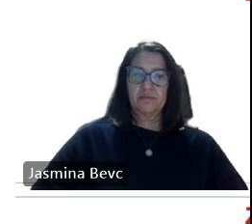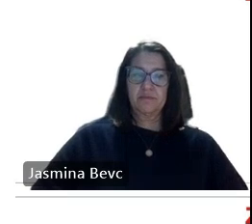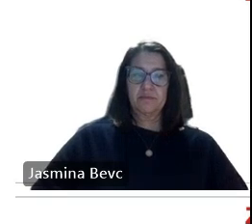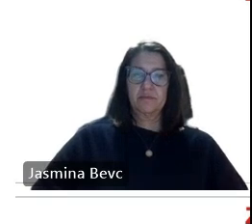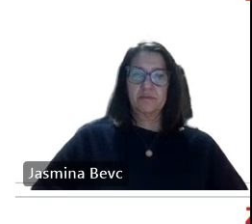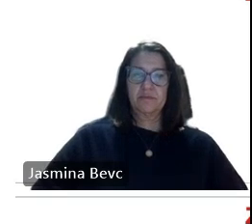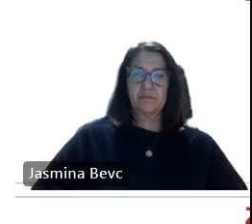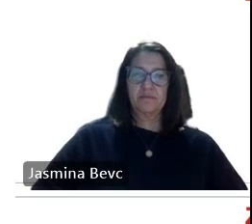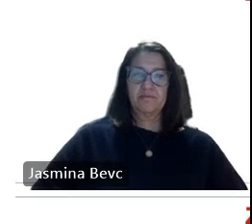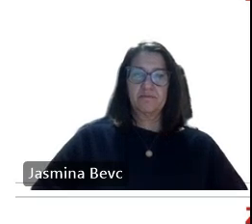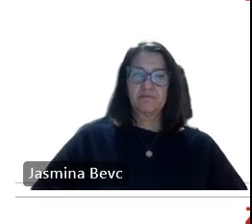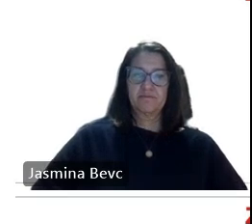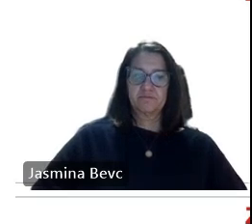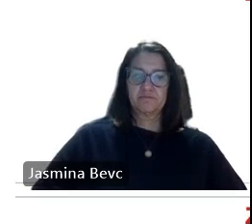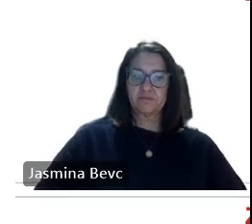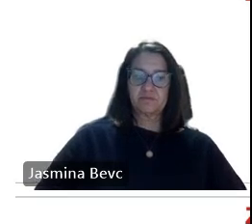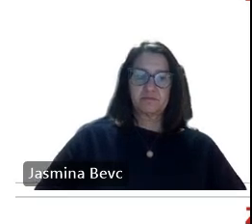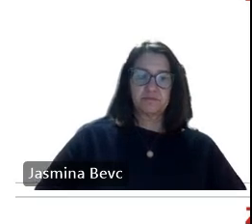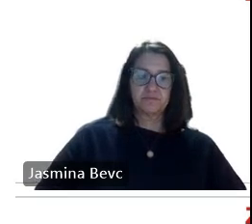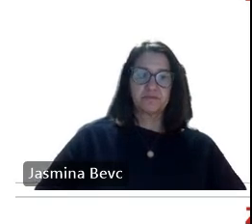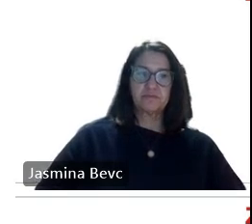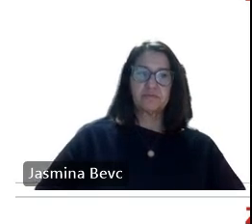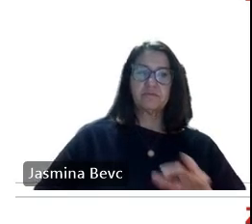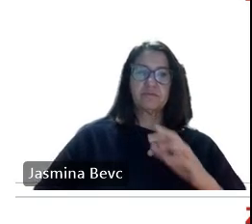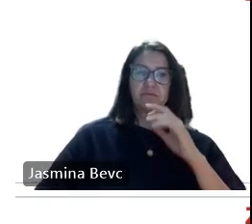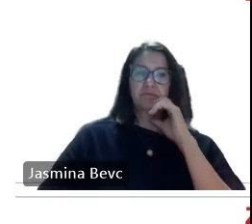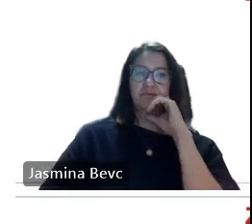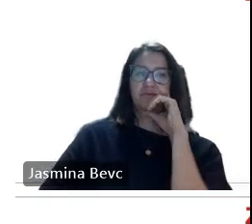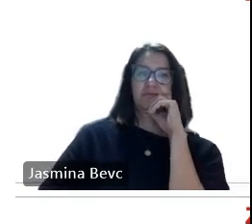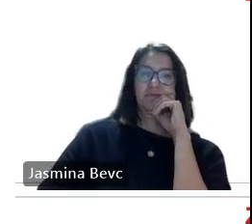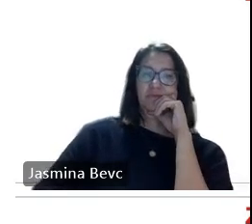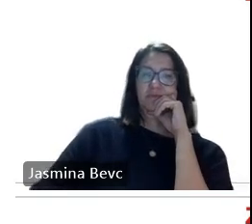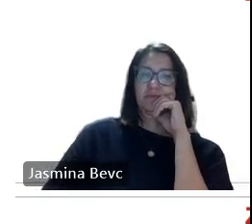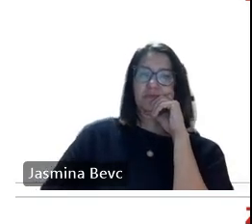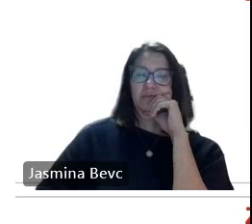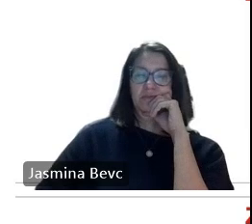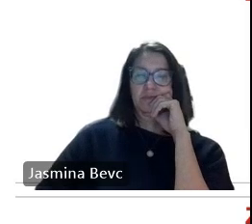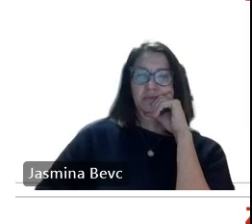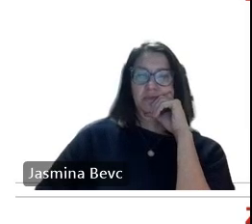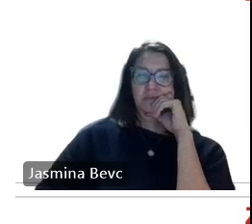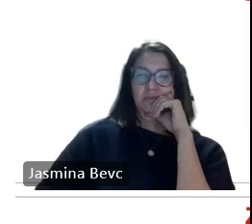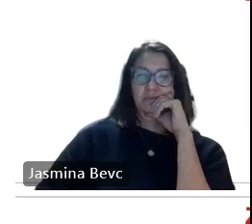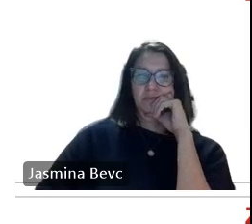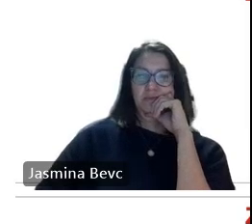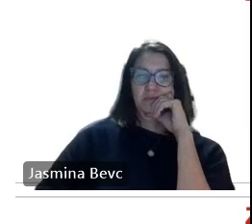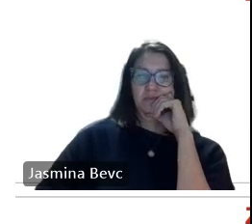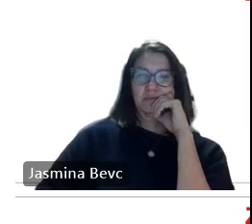Pomeni, da lahko toplotna črpalka pri temperaturi 10 stopinj, recimo,